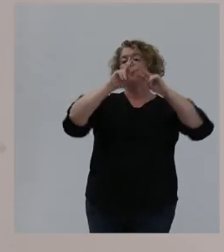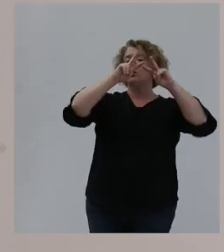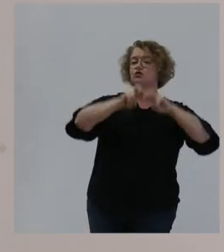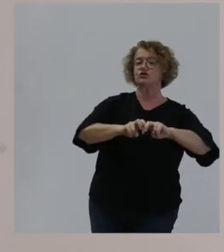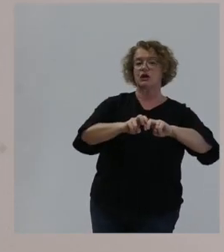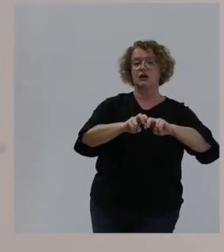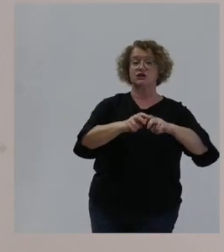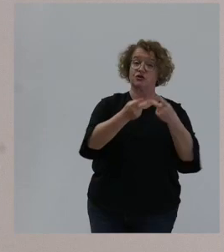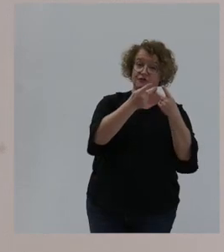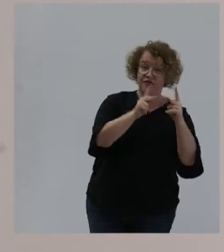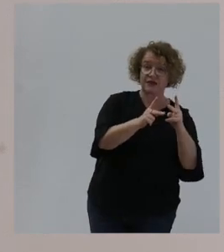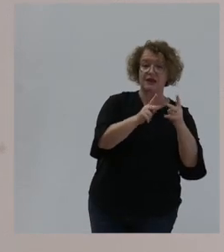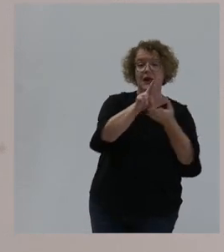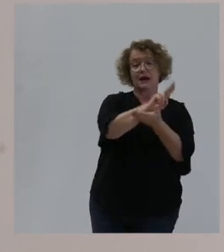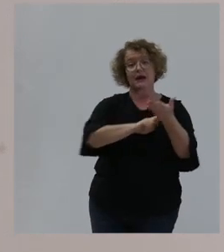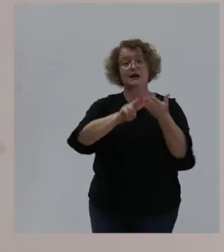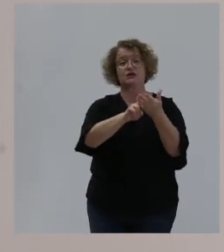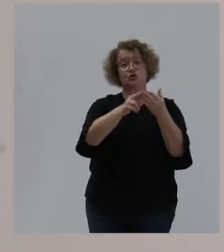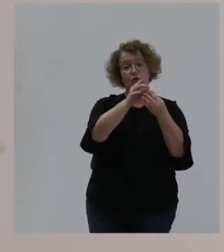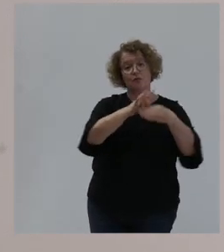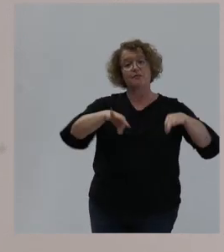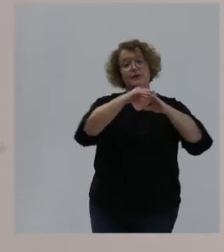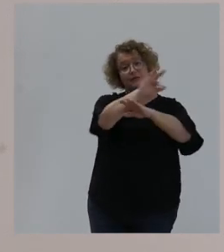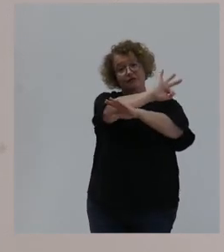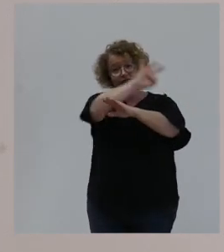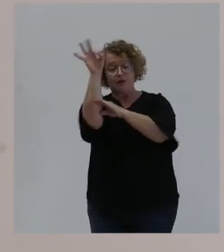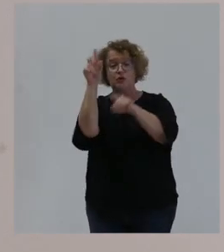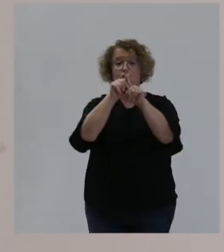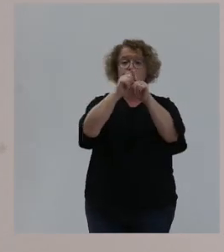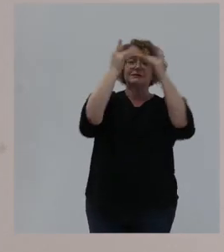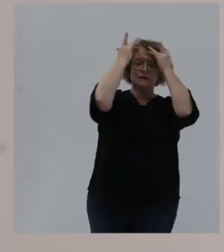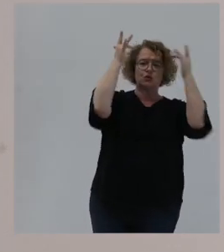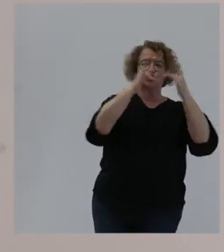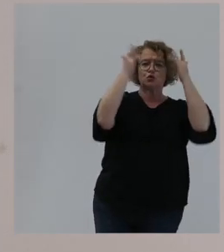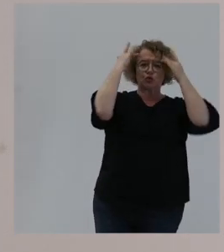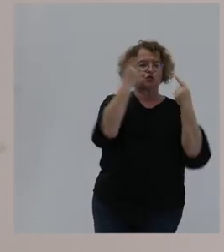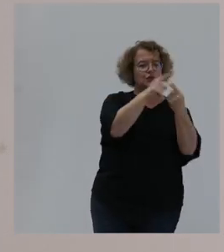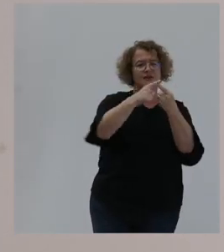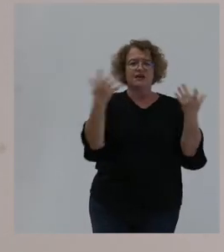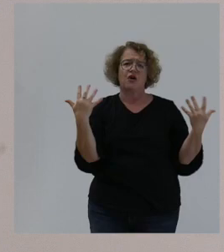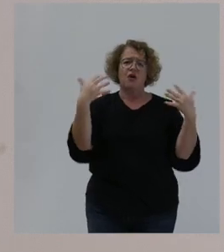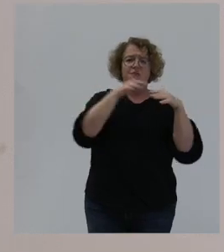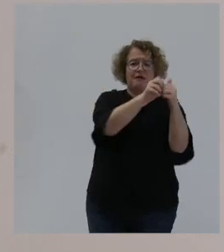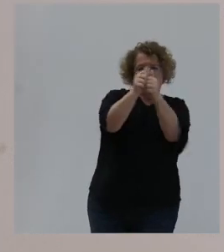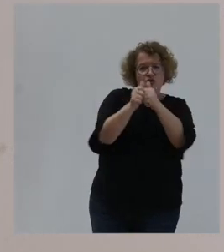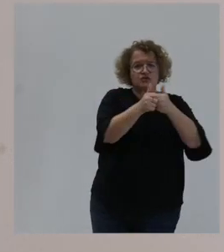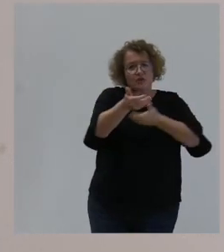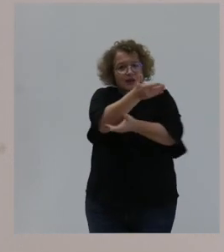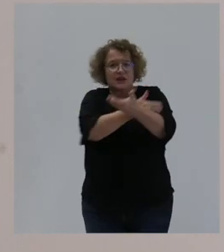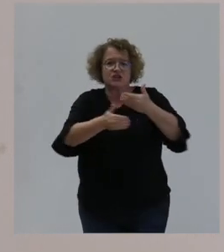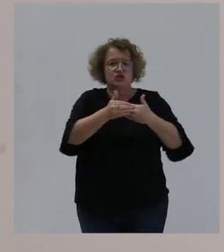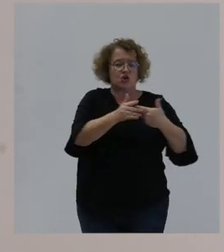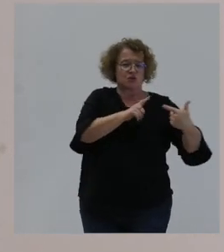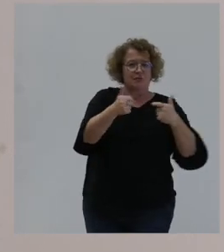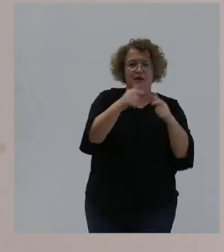dans la région et dans le pays, avec une signature autour des cultures et de l'interculturalité qui rassemble la diversité de nos sujets sans être